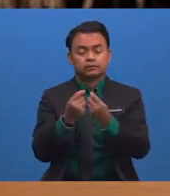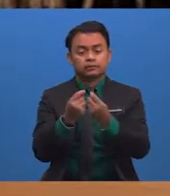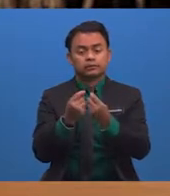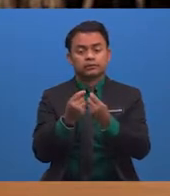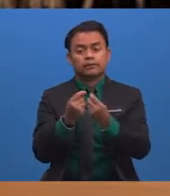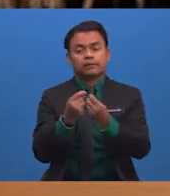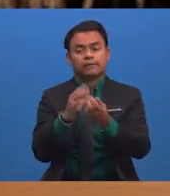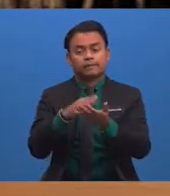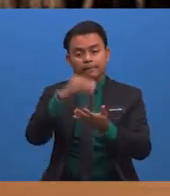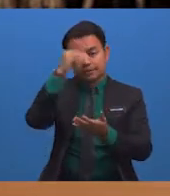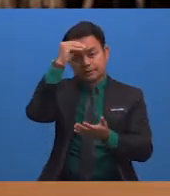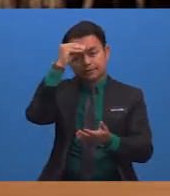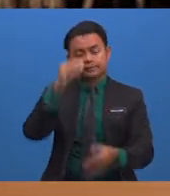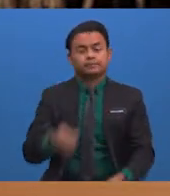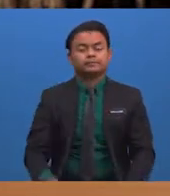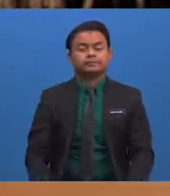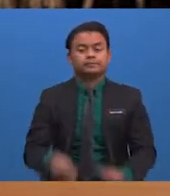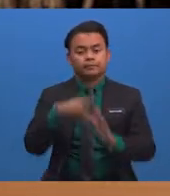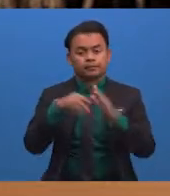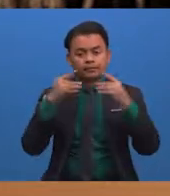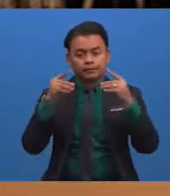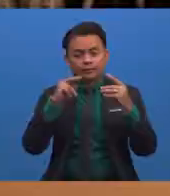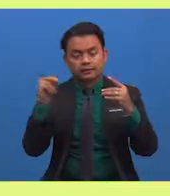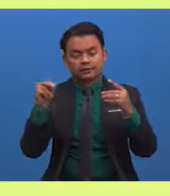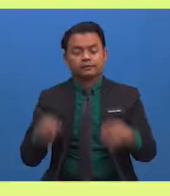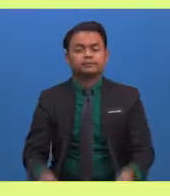intelektual dan tamadun Islam.